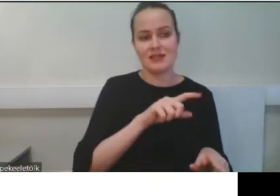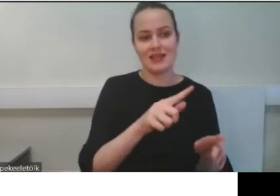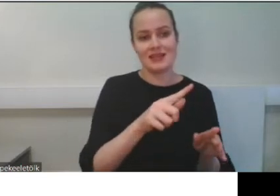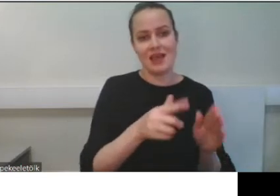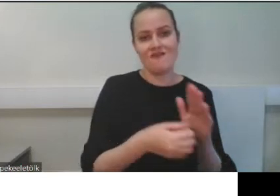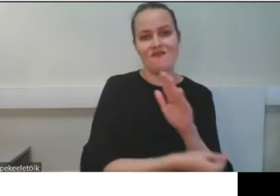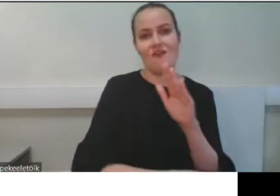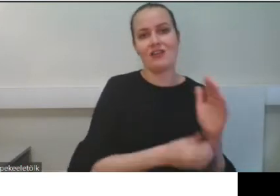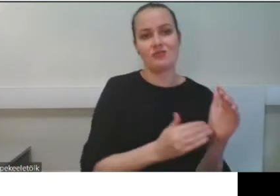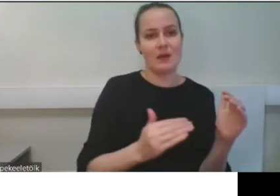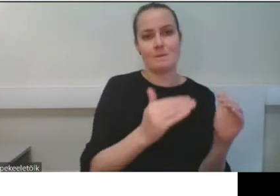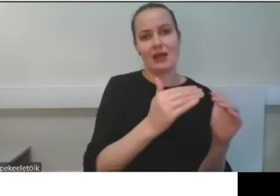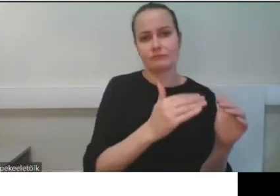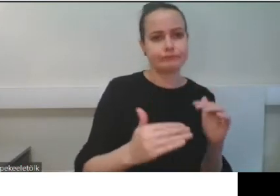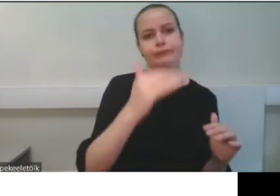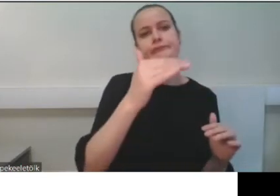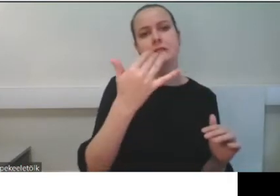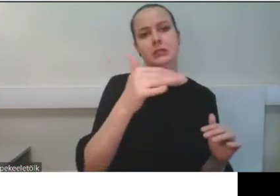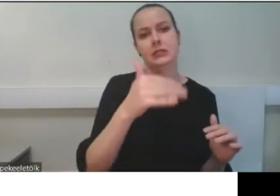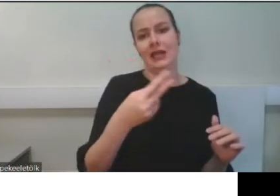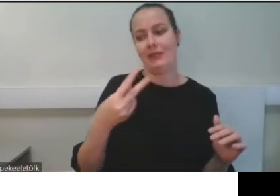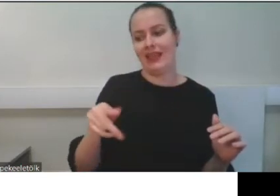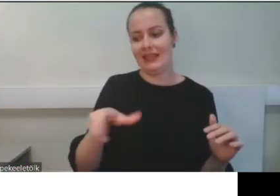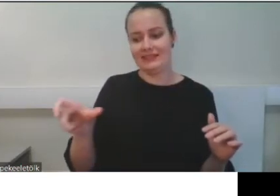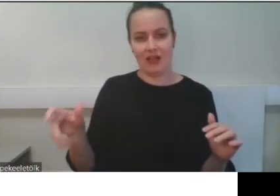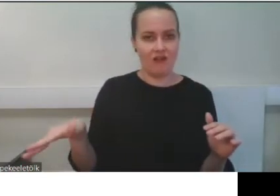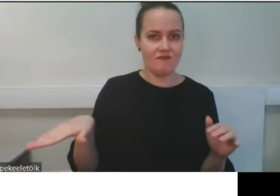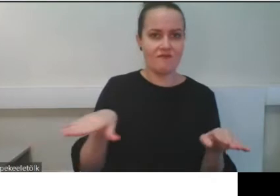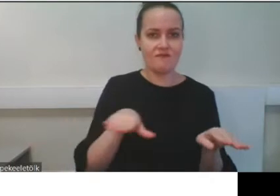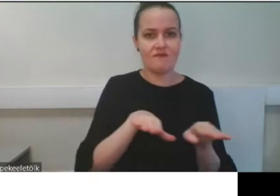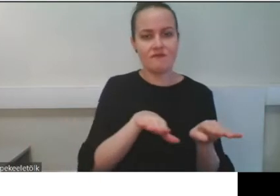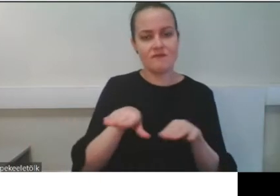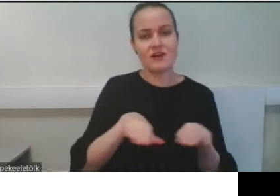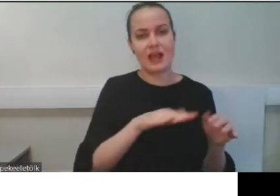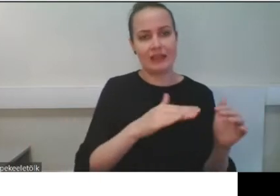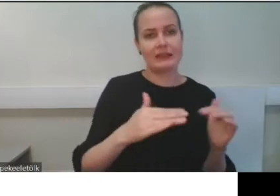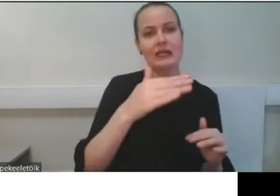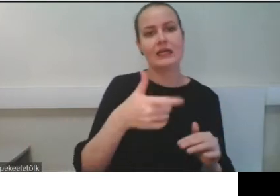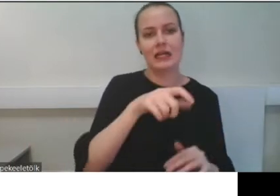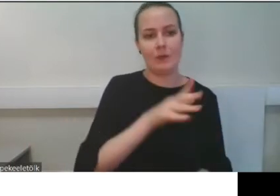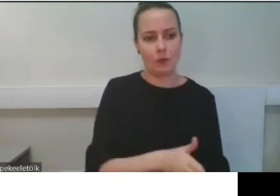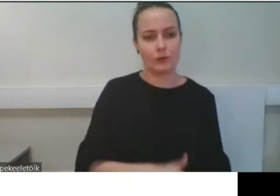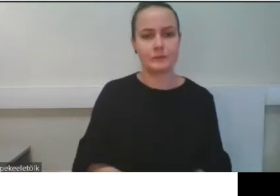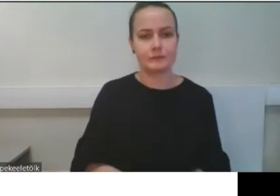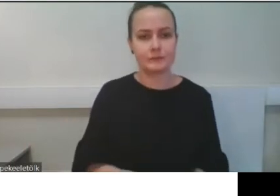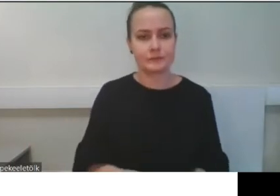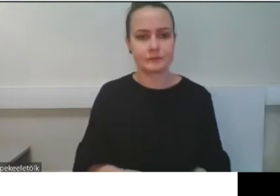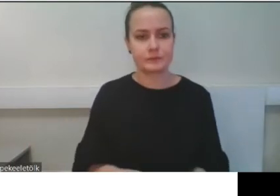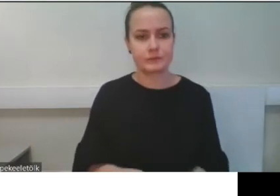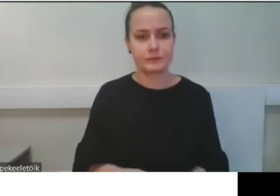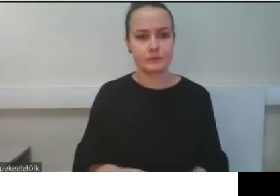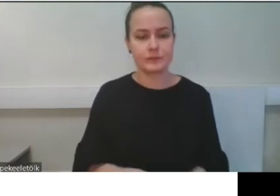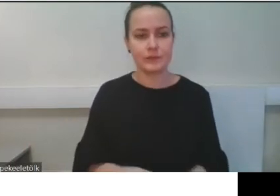liikmete sellist majanduslikku toimetulekut tervikuna , et see sissetulek on ikkagi leibkonna peale kokku . ja nii me oleme siis alati